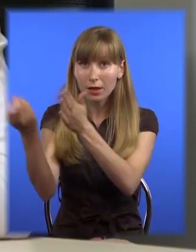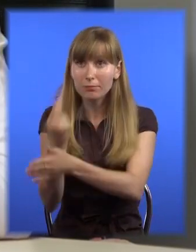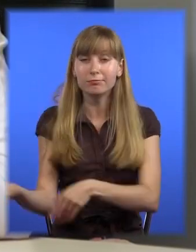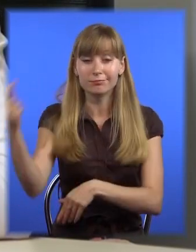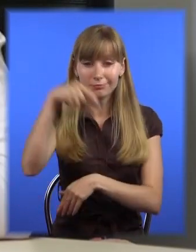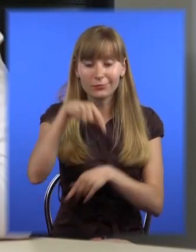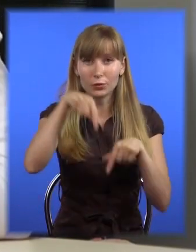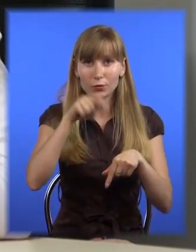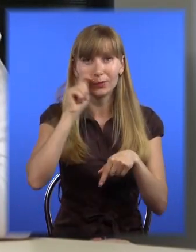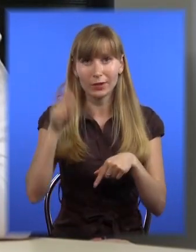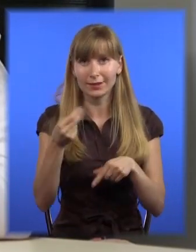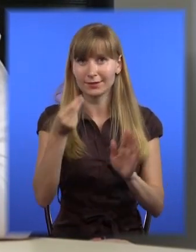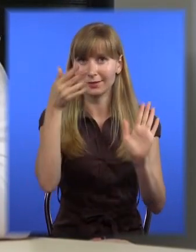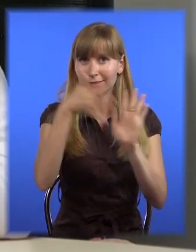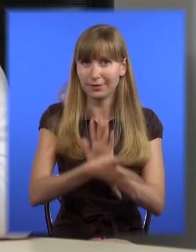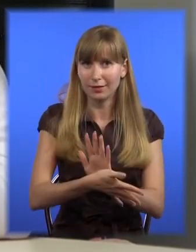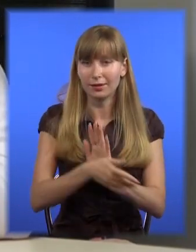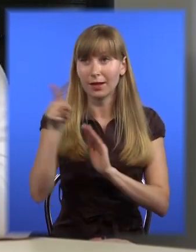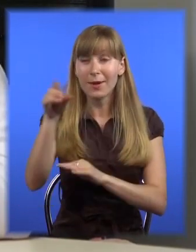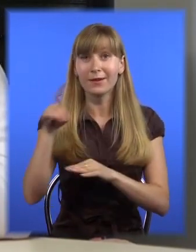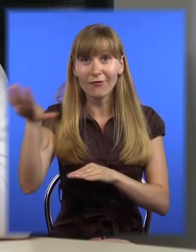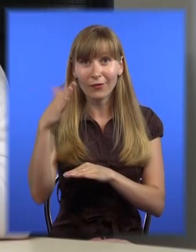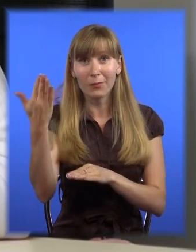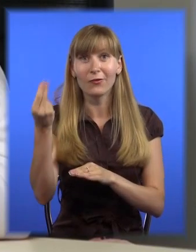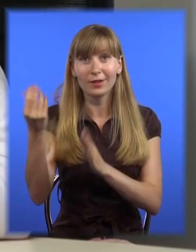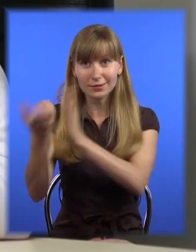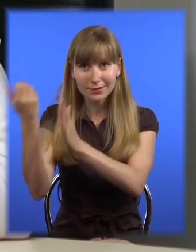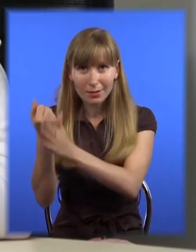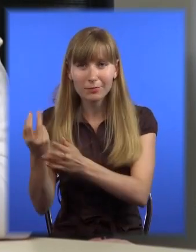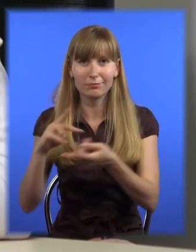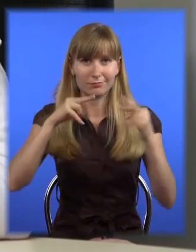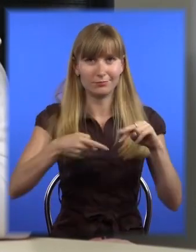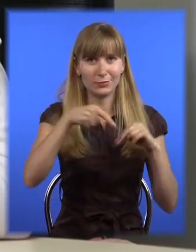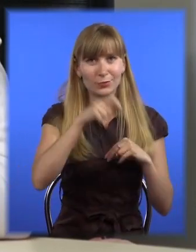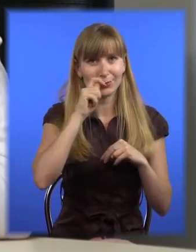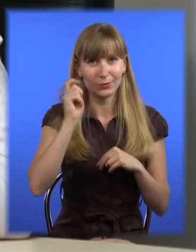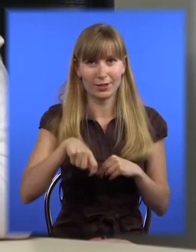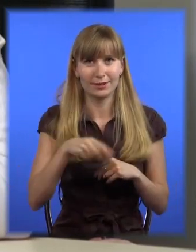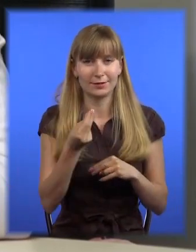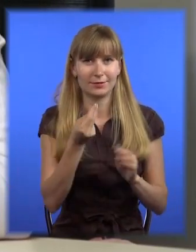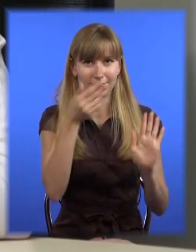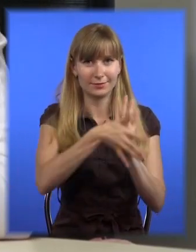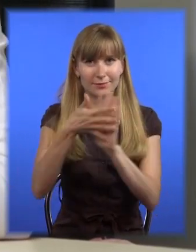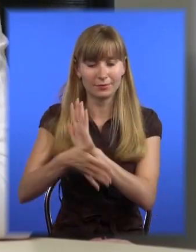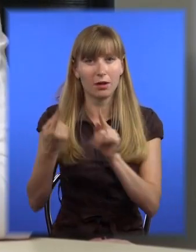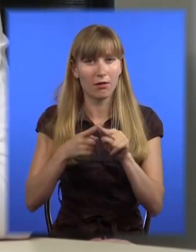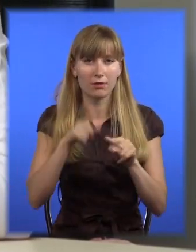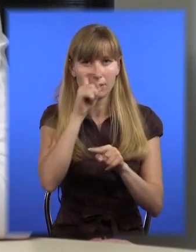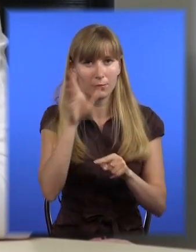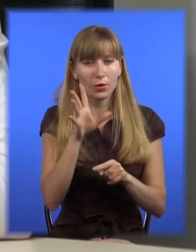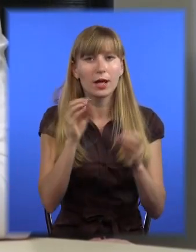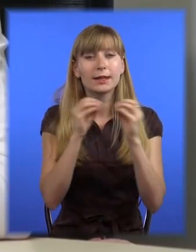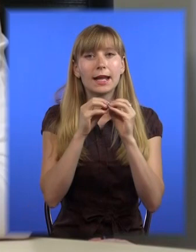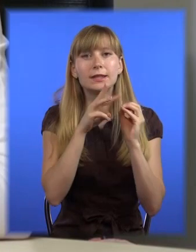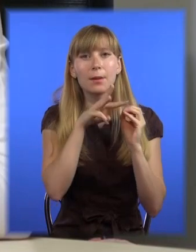українську економіку. Тобто європейські гроші, умовно кажучи, стають українськими. Йдеться про досить непогані